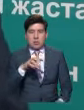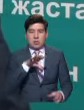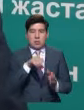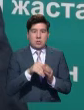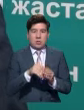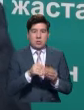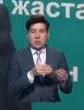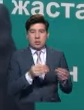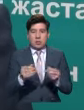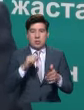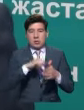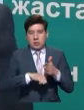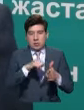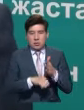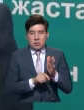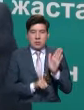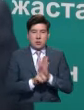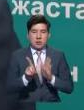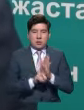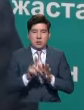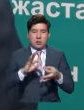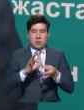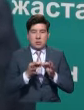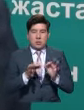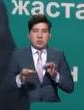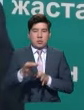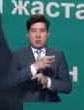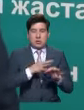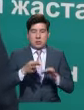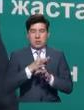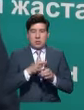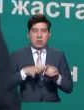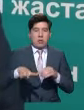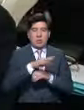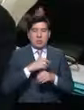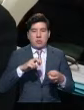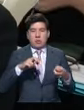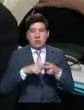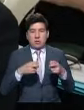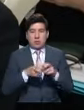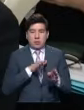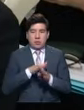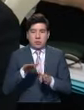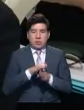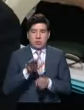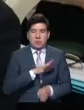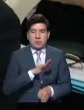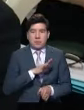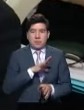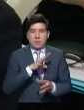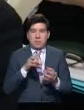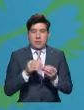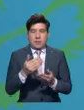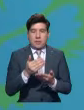емес, себебін, шығу себебін түсіндіруге болады. Осы арқылы көптеген мәселелер шешілді. Жаңа форматтағы форумның